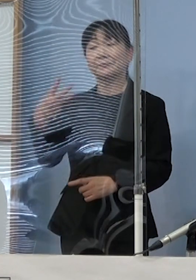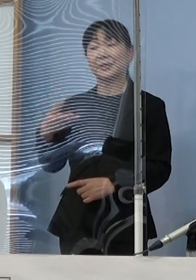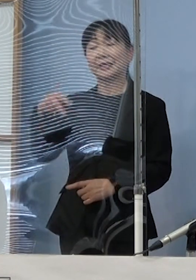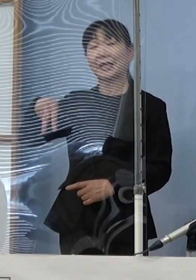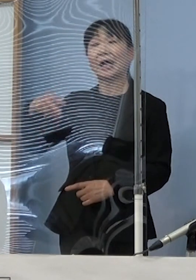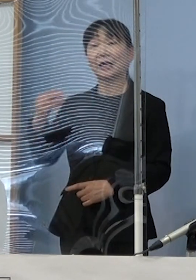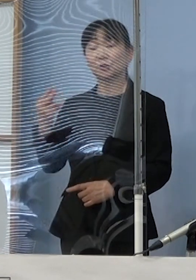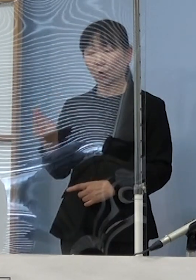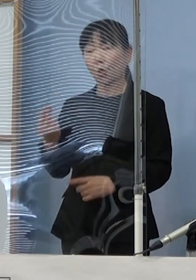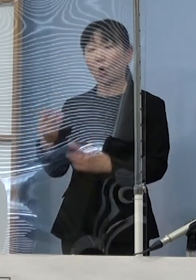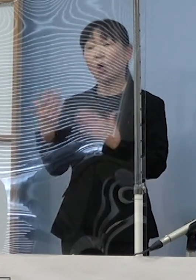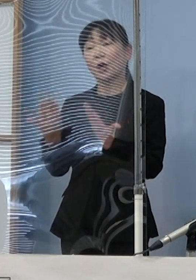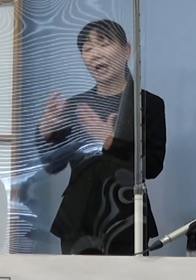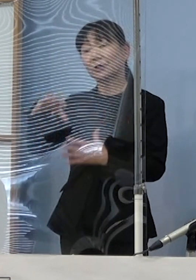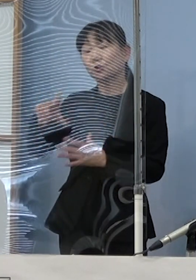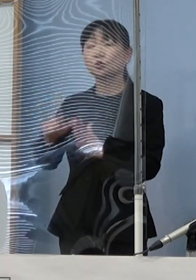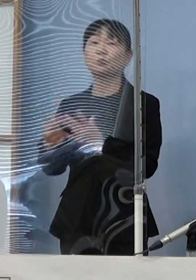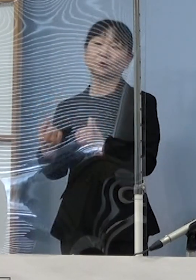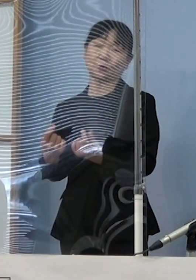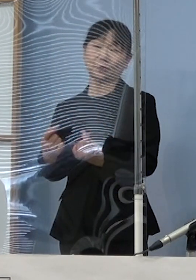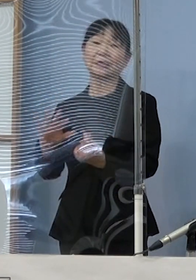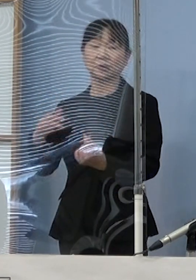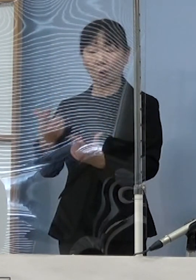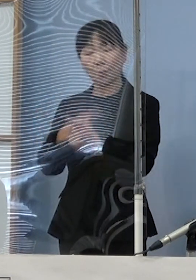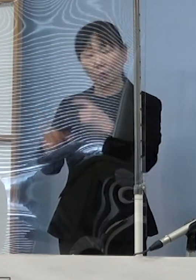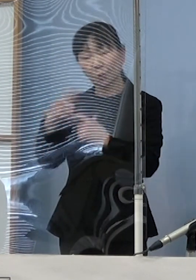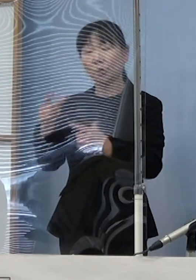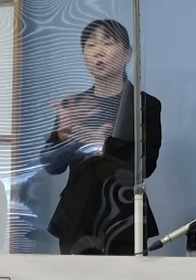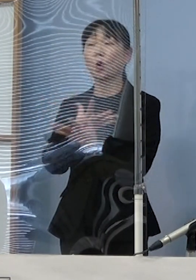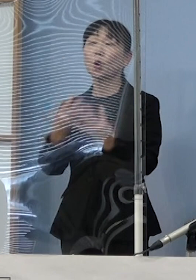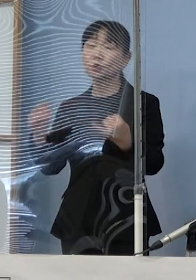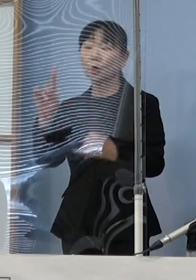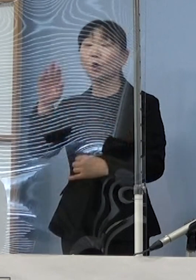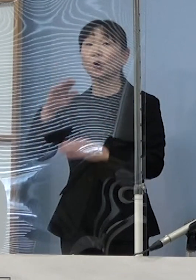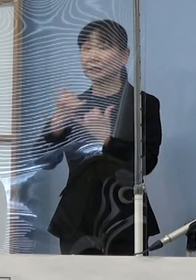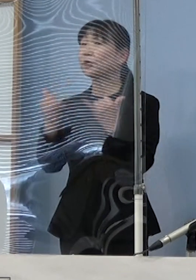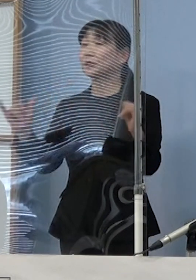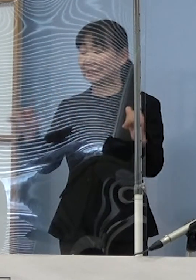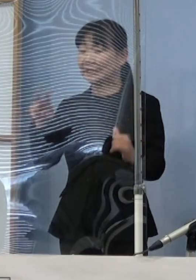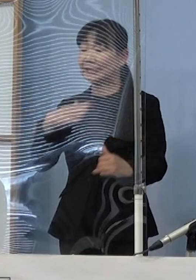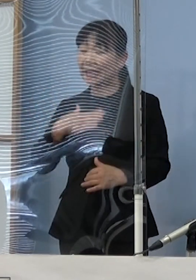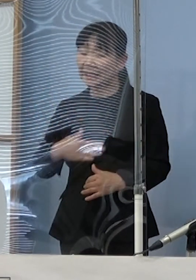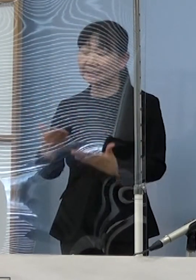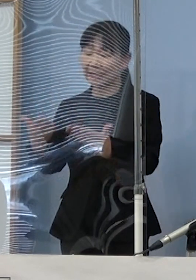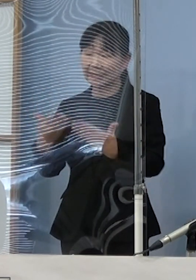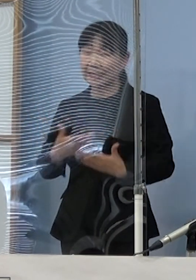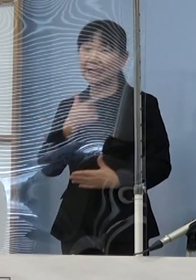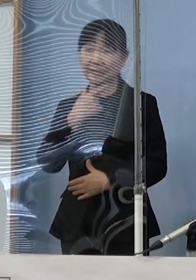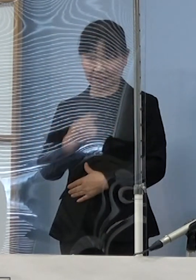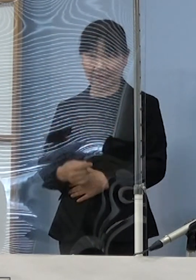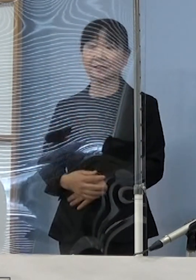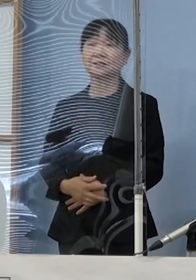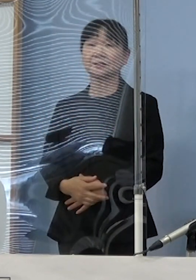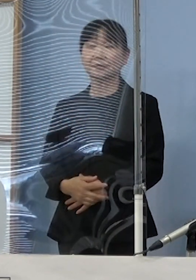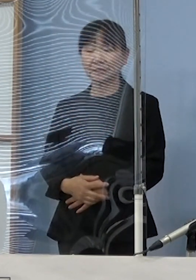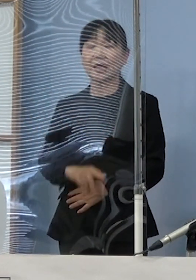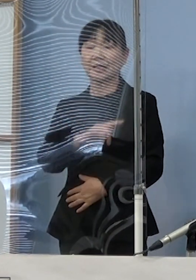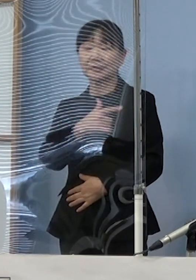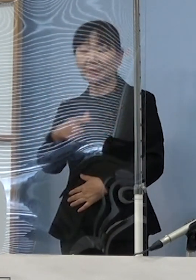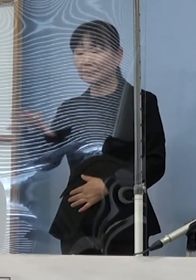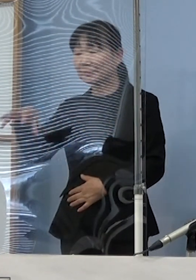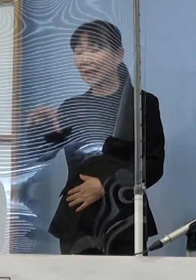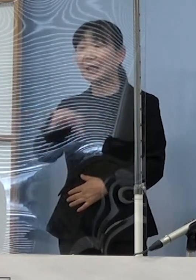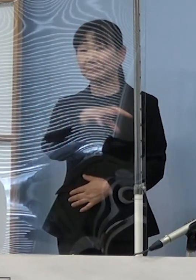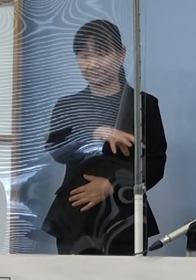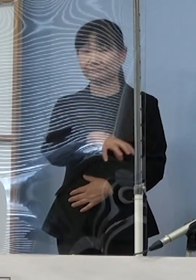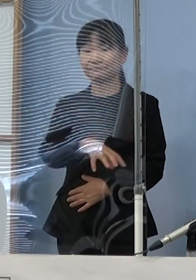もそうだったんですけどね、そうしたことに対してもっともっと多くの皆さん方にこう理解をしていっていただこうということで、さまざま